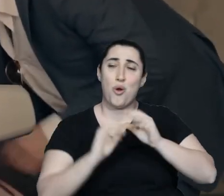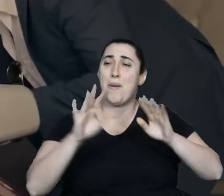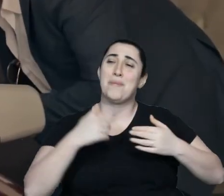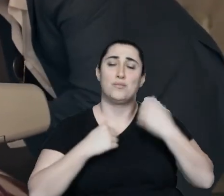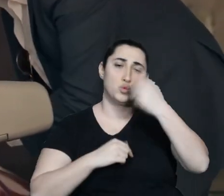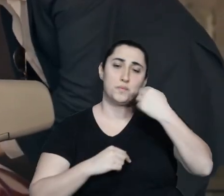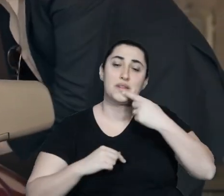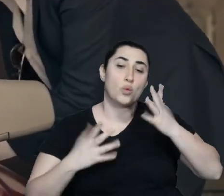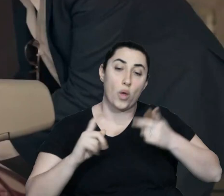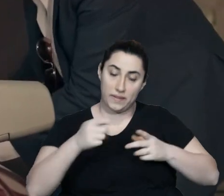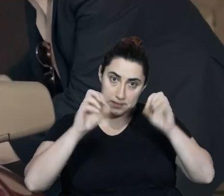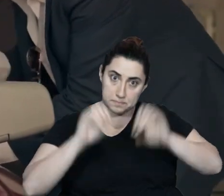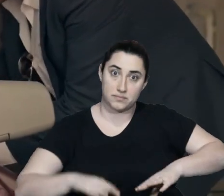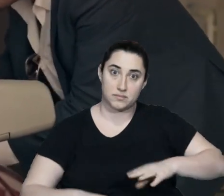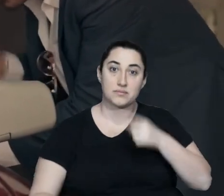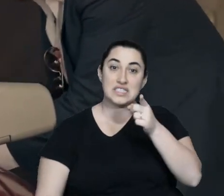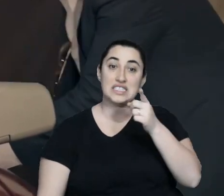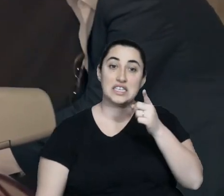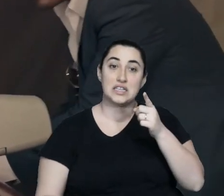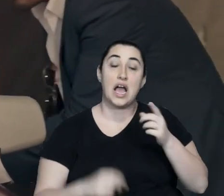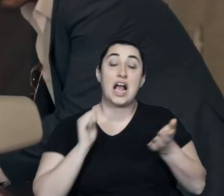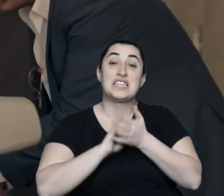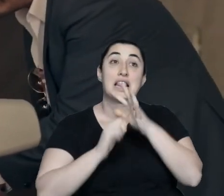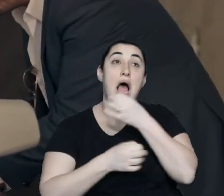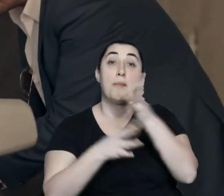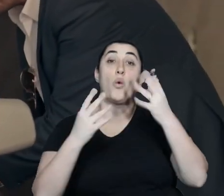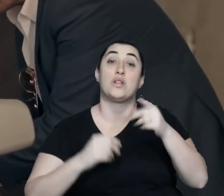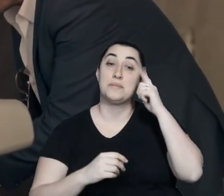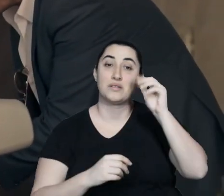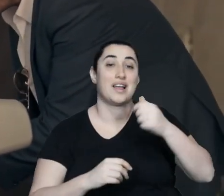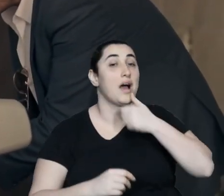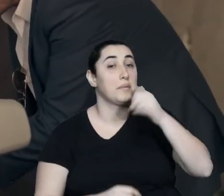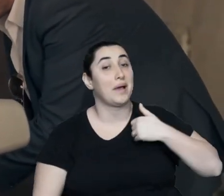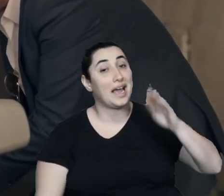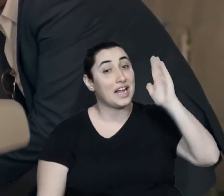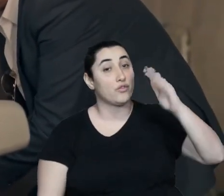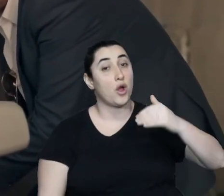geliyordu. Bırak lan anahtarı! Şşş! Oğlum senin üçüncü sayfaya haber yaparım bak! Abi ben